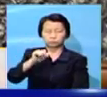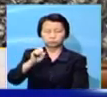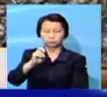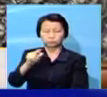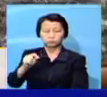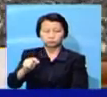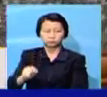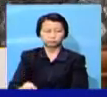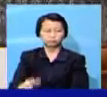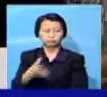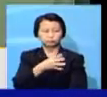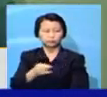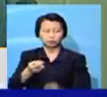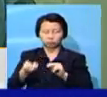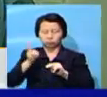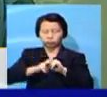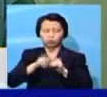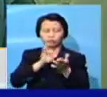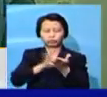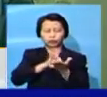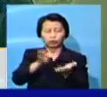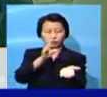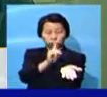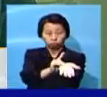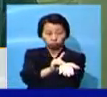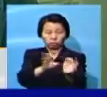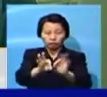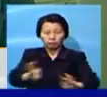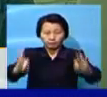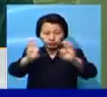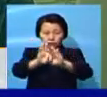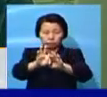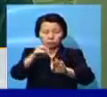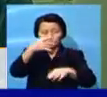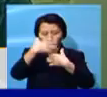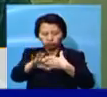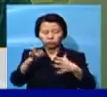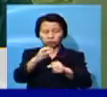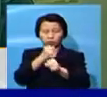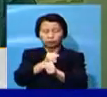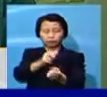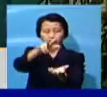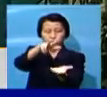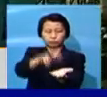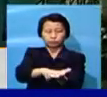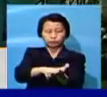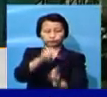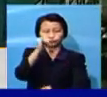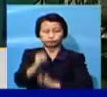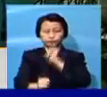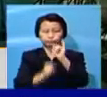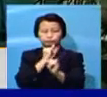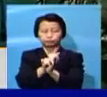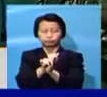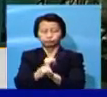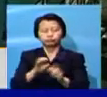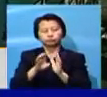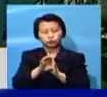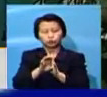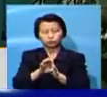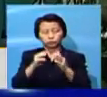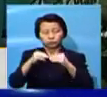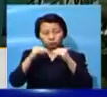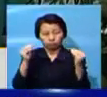wasali justeru penambahan bilangan Doktor itu penting lebih-lebih lagi setelah mendapat pengiktirafan antarabangsa antaranya